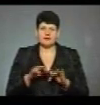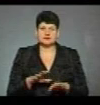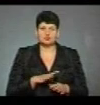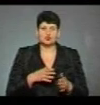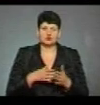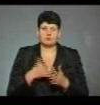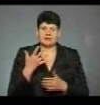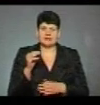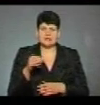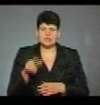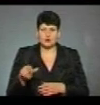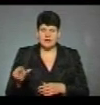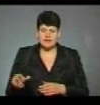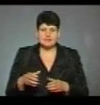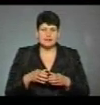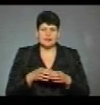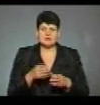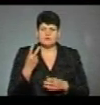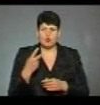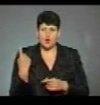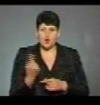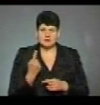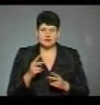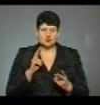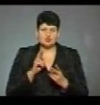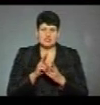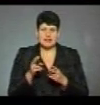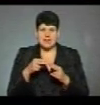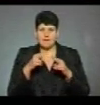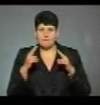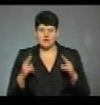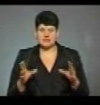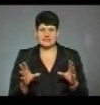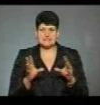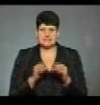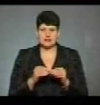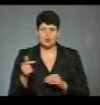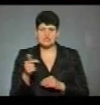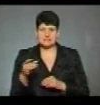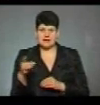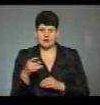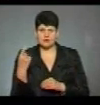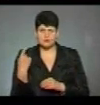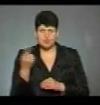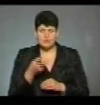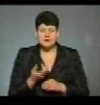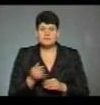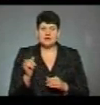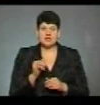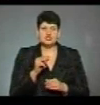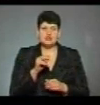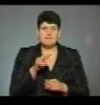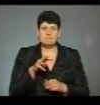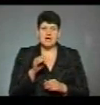5 тисяч людей. Делегації з двох областей зустрілися на мості, який з'єднує Гусятинський район Тернопільщини та